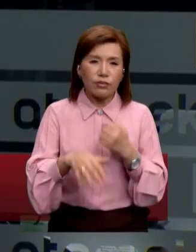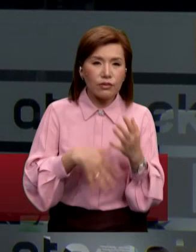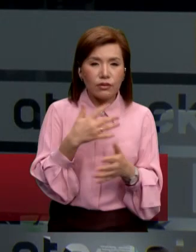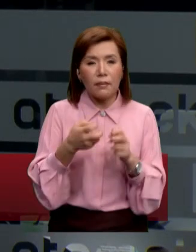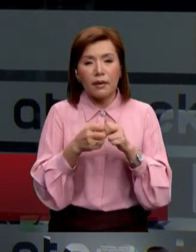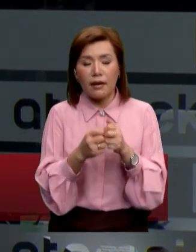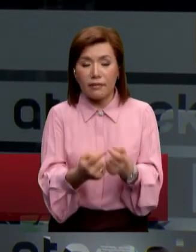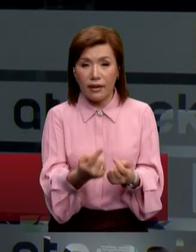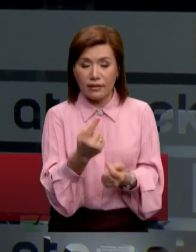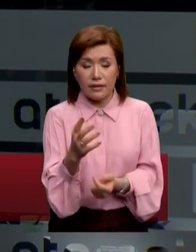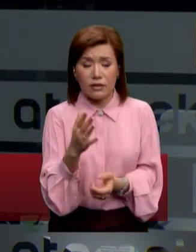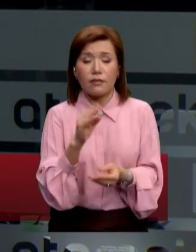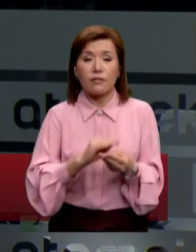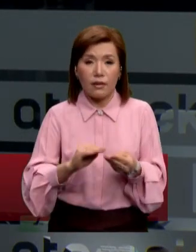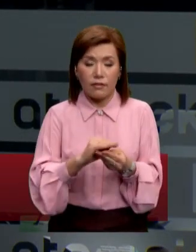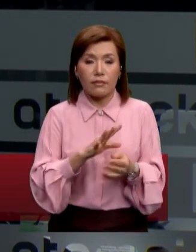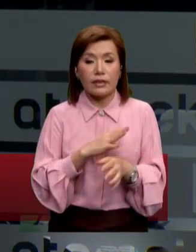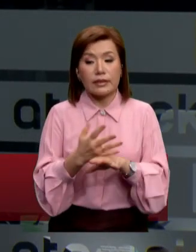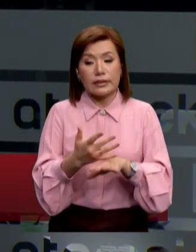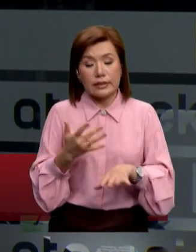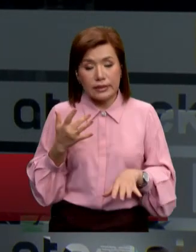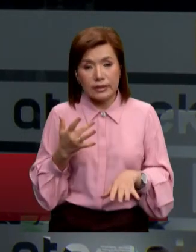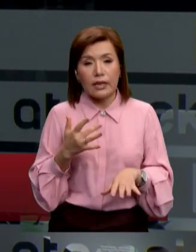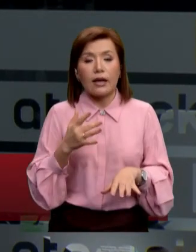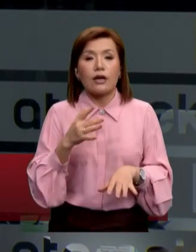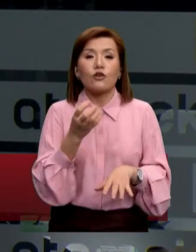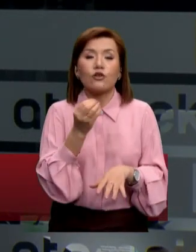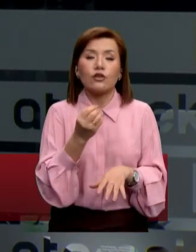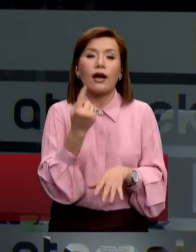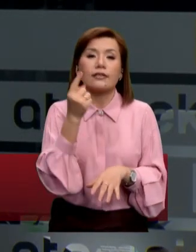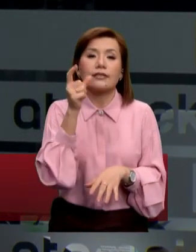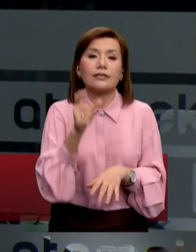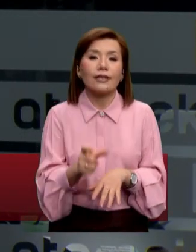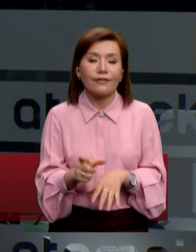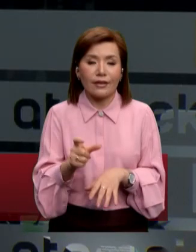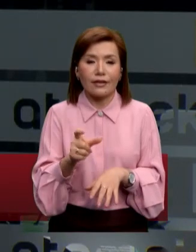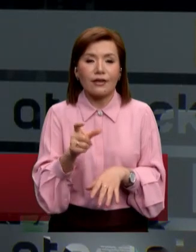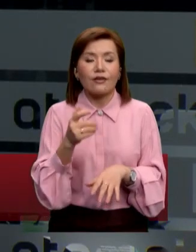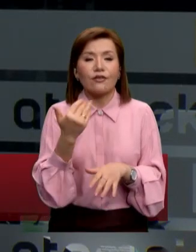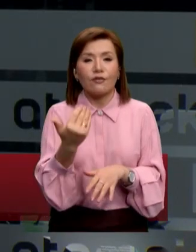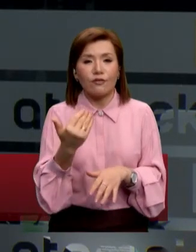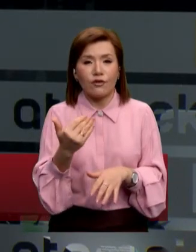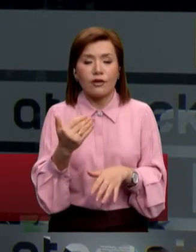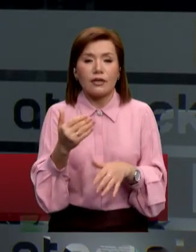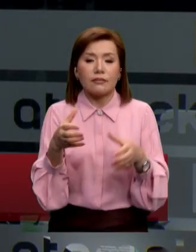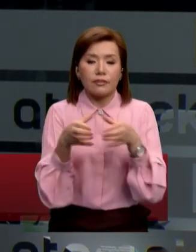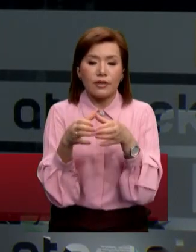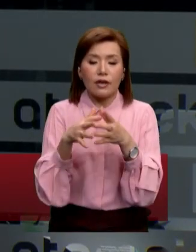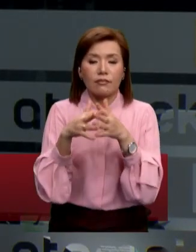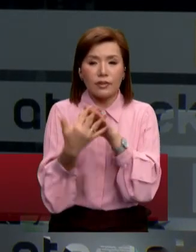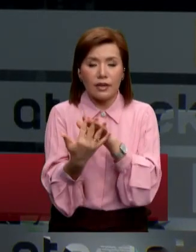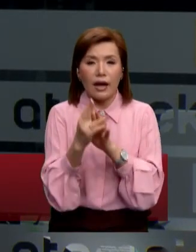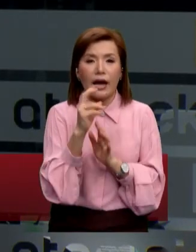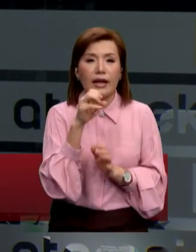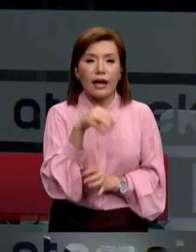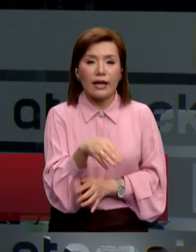связанный с новоиспеченными депутатами на днях в поле зрения общественников попало еще один экс-кандидат президента и тоже член партии